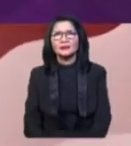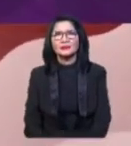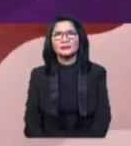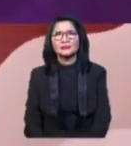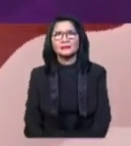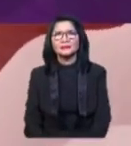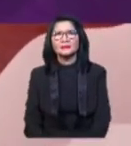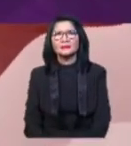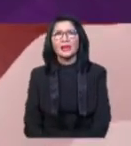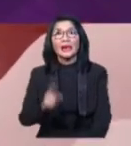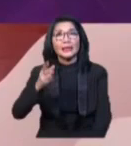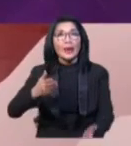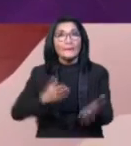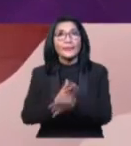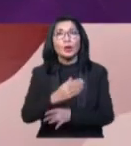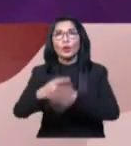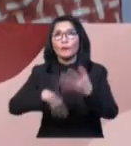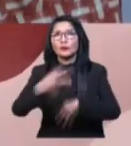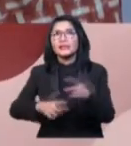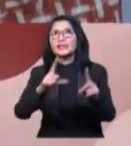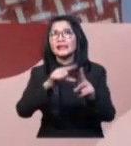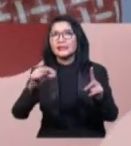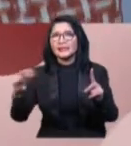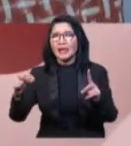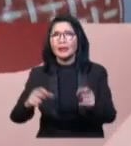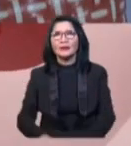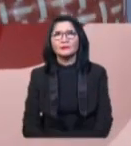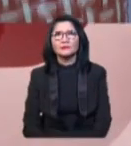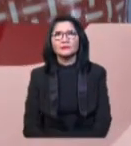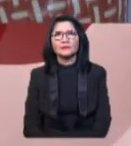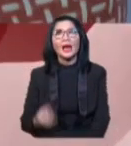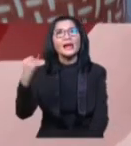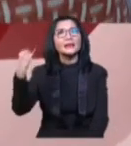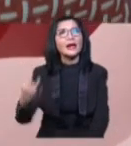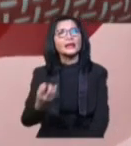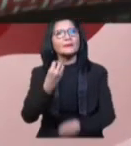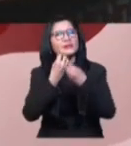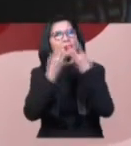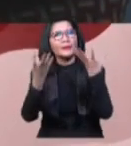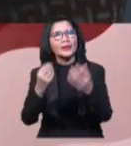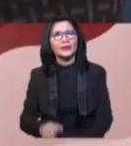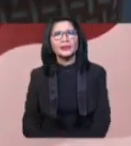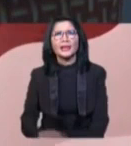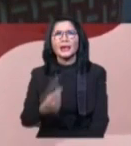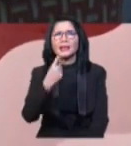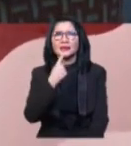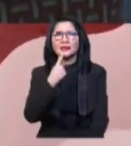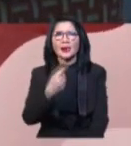Nah, itu juga tentunya melalui akses digital. Terakhir mungkin bisa saya sampaikan, terkait